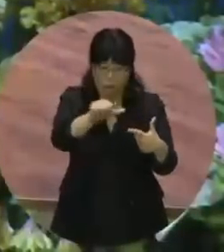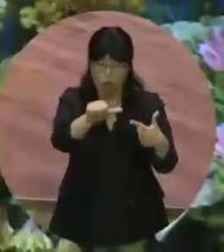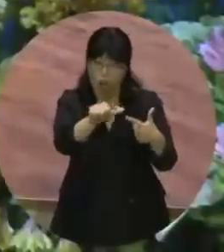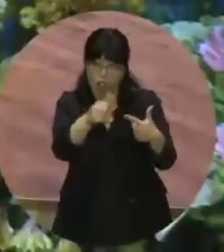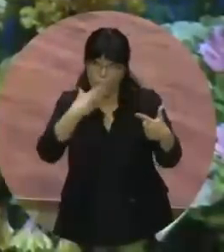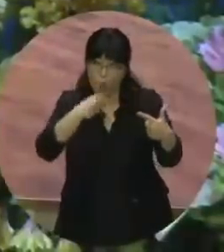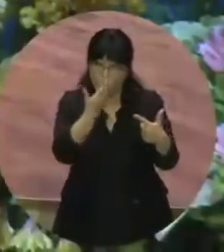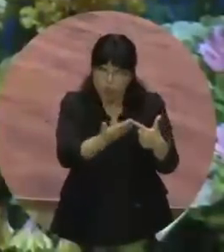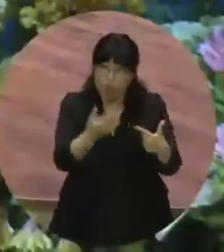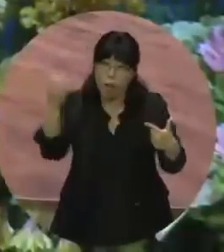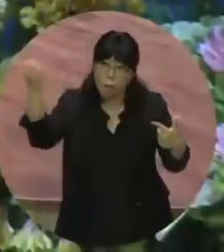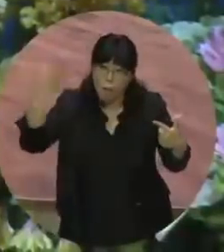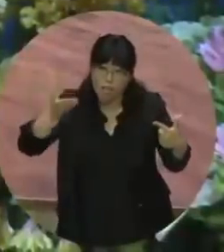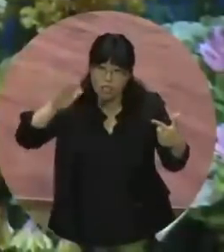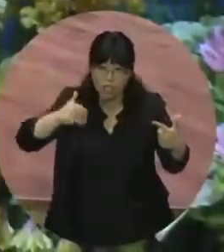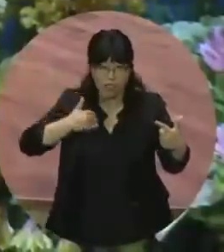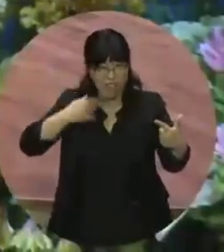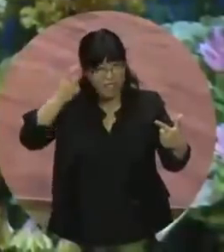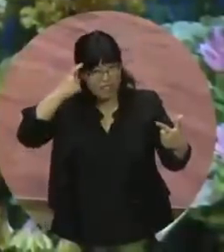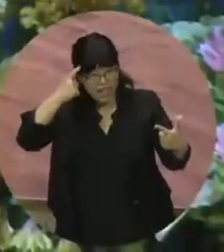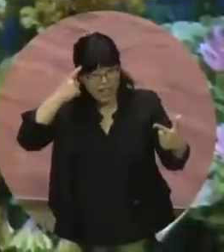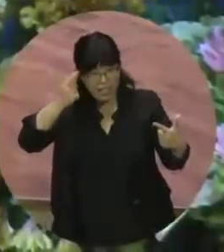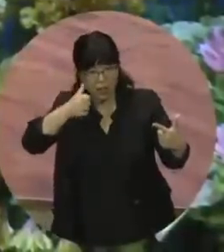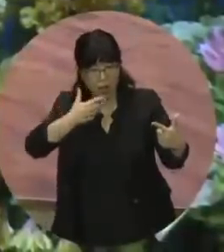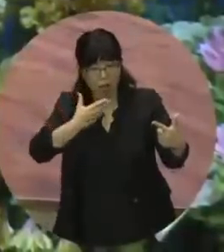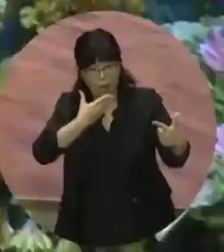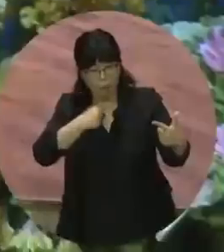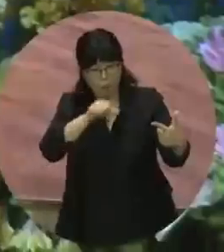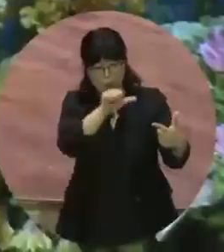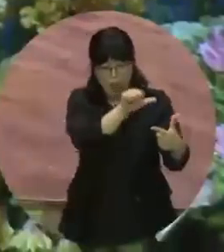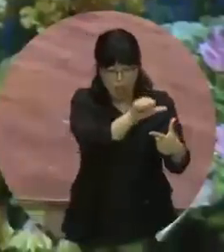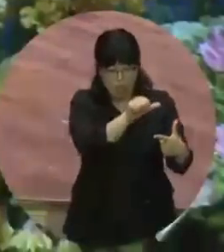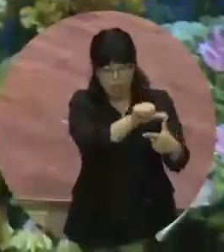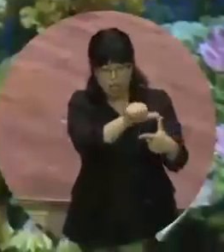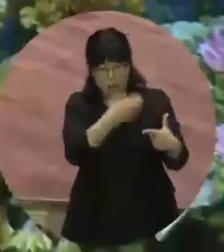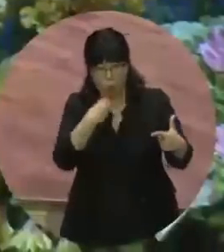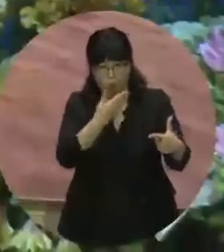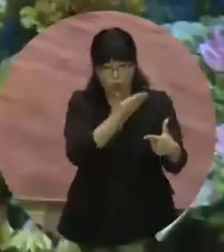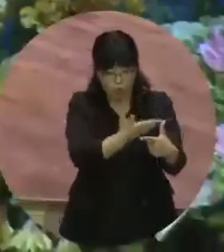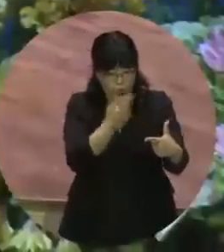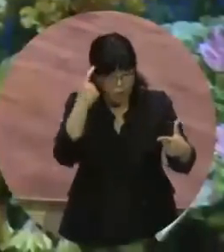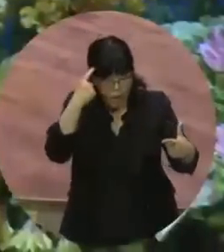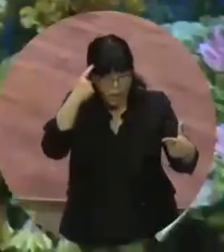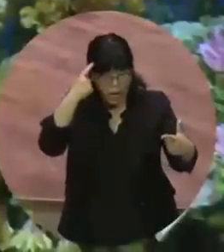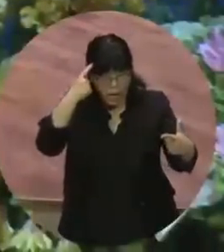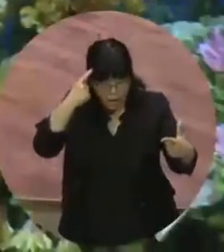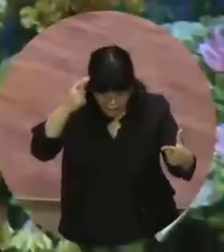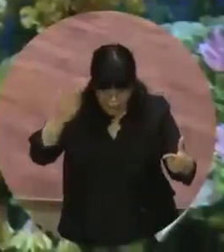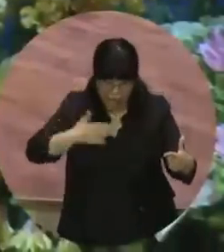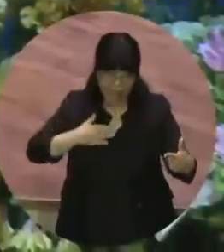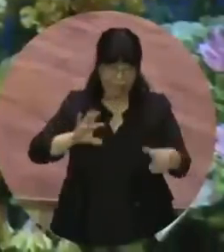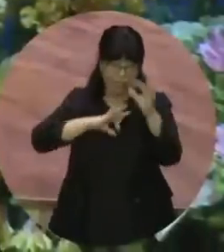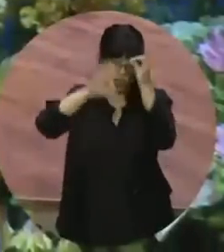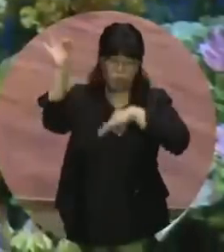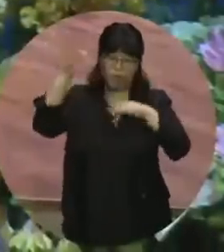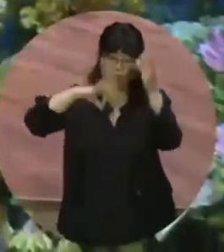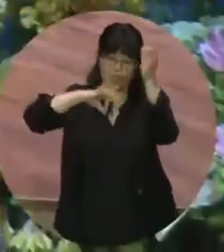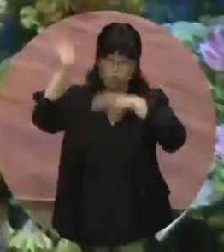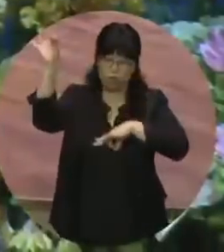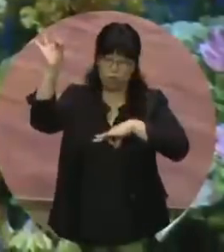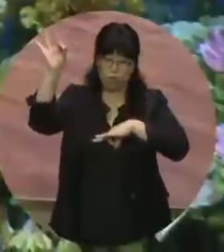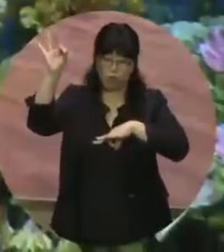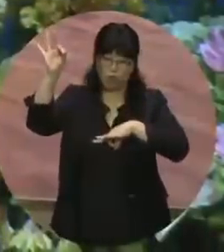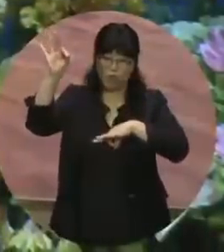사람이 마음으로 자기 길을 계획할지라도 이루시는 하나님이시니라. 분명히 말씀하고 있어요. 그걸 뭐라